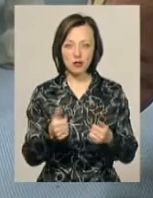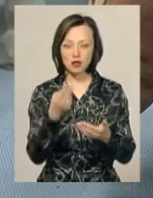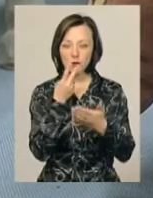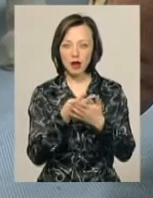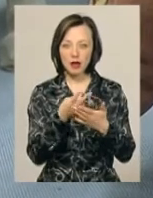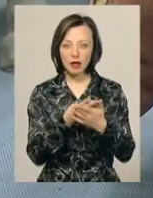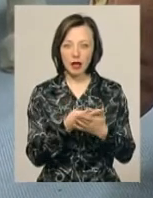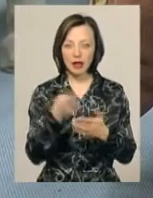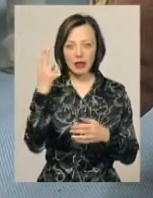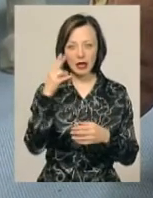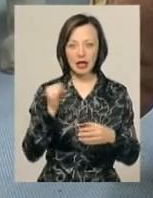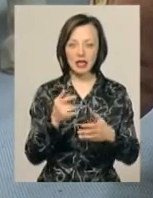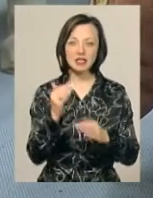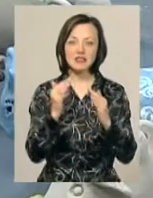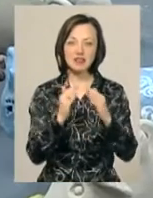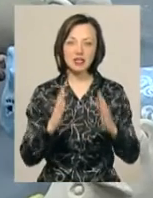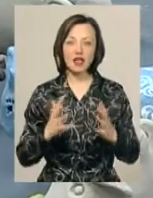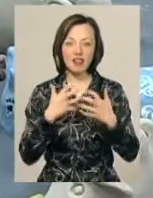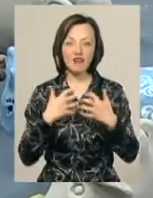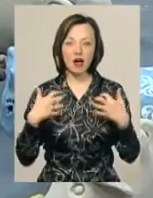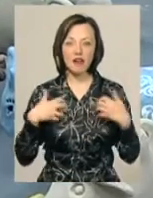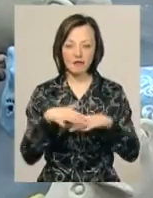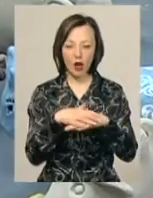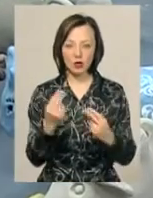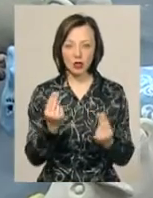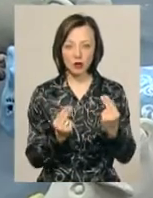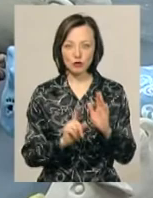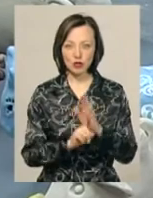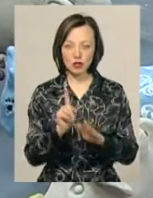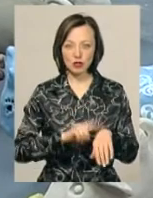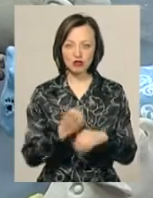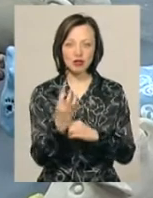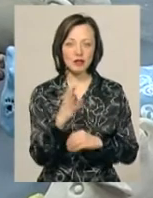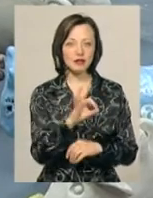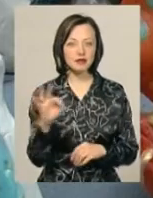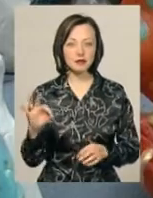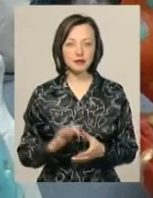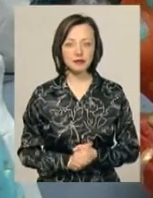зображують диких і свійських тварин у народній іграшці. Розпочнеться майстер-клас о 14-й годині.